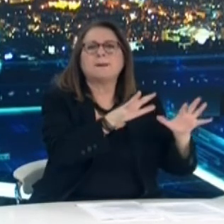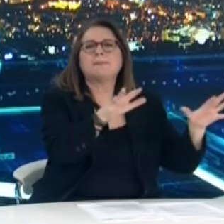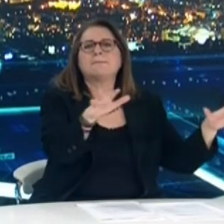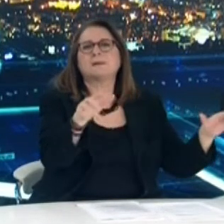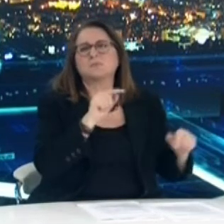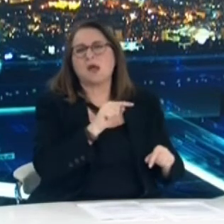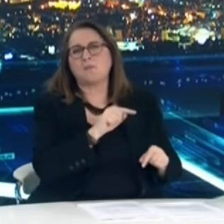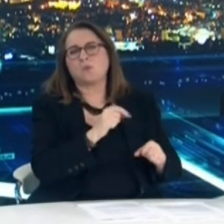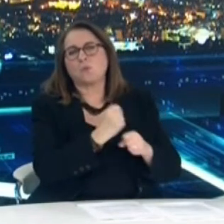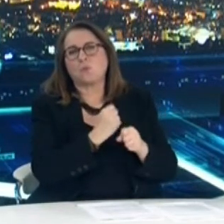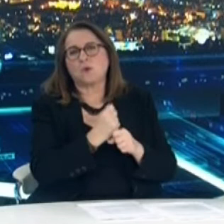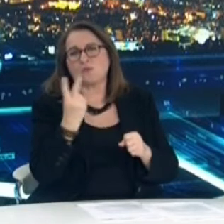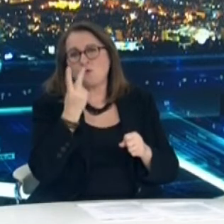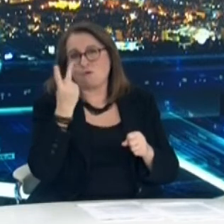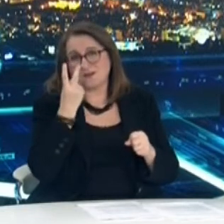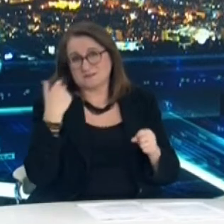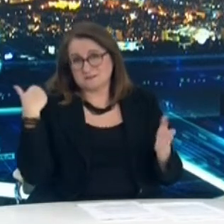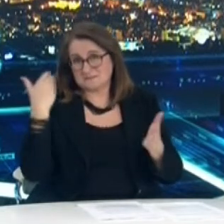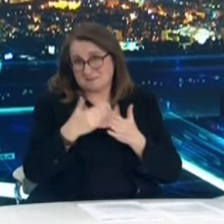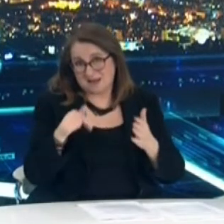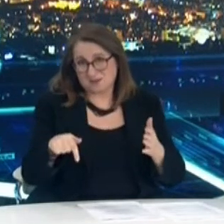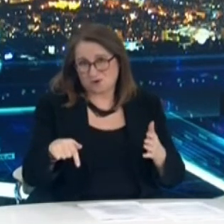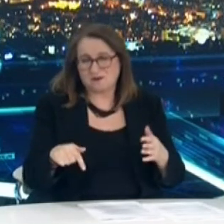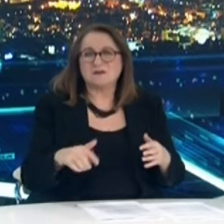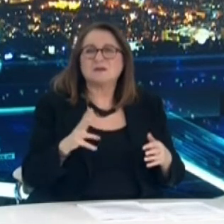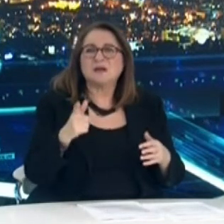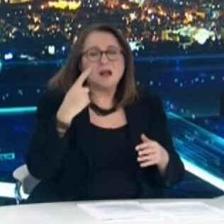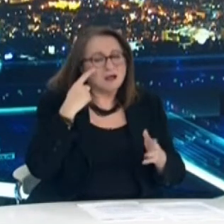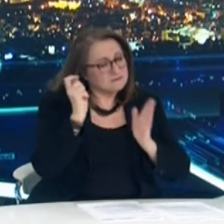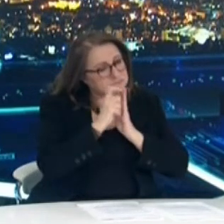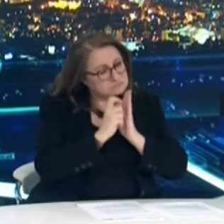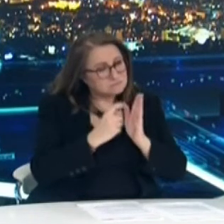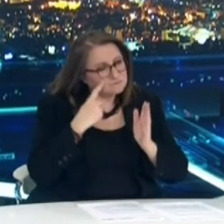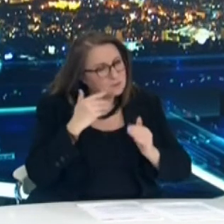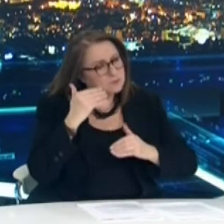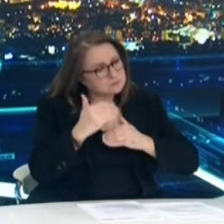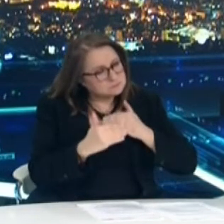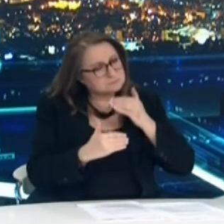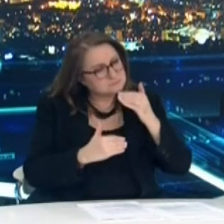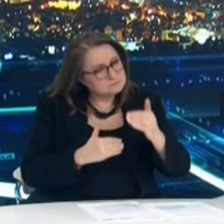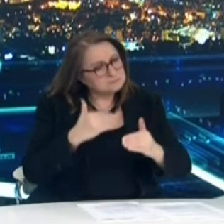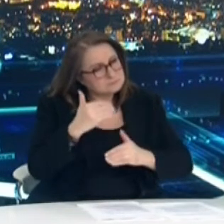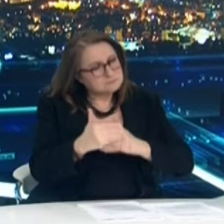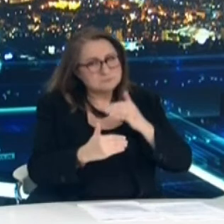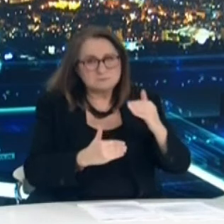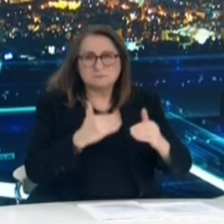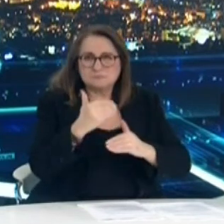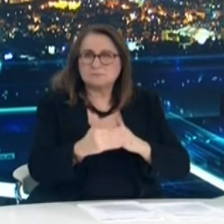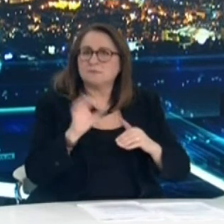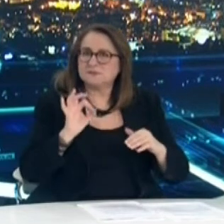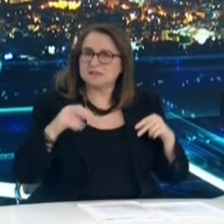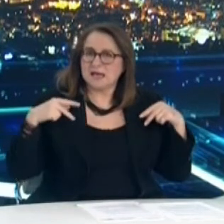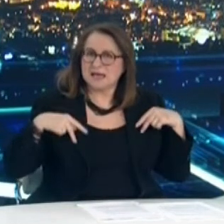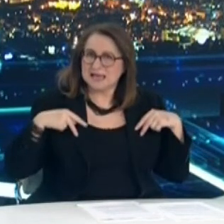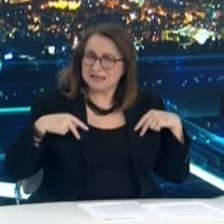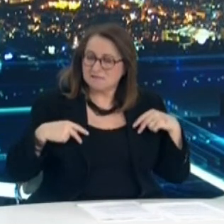και παρατηρούμε τα δεδομένα και ανάλογα με τα δεδομένα που υπάρχουν εργαλεία που η κυβέρνηση πάντα σε συνεννόηση και μετά από